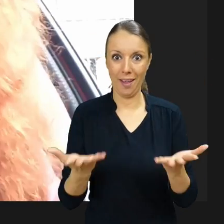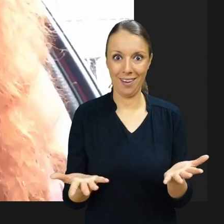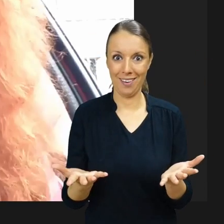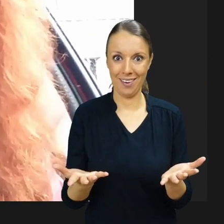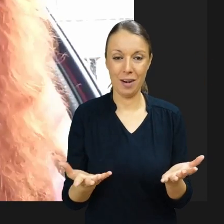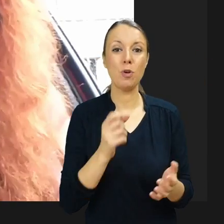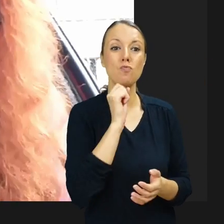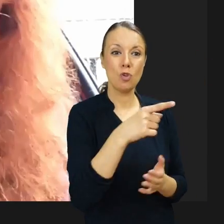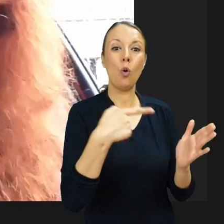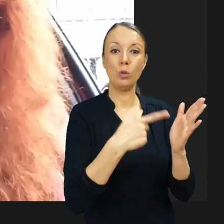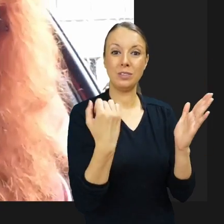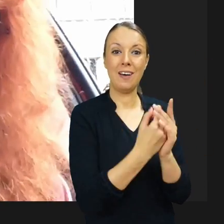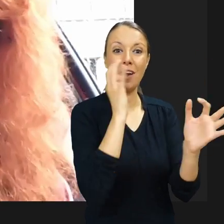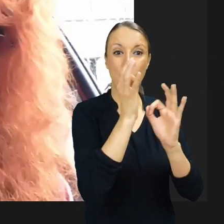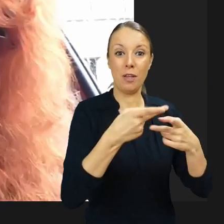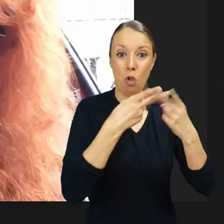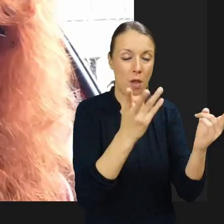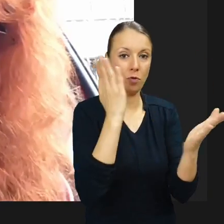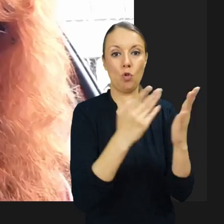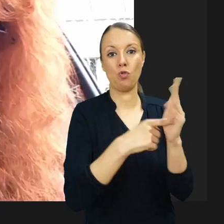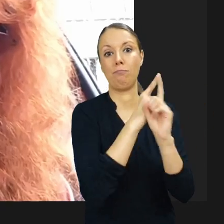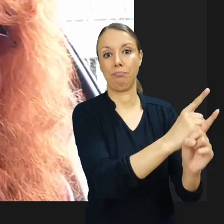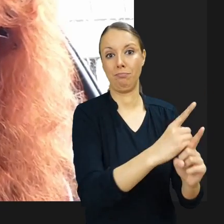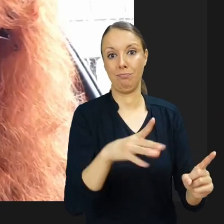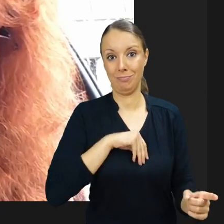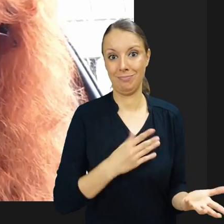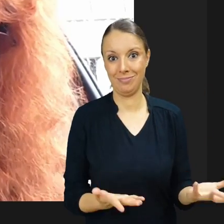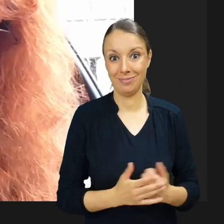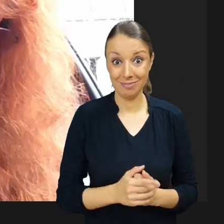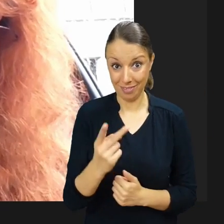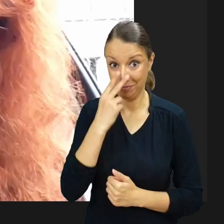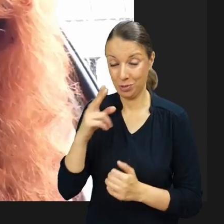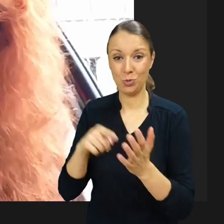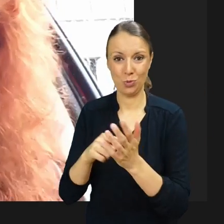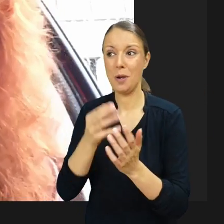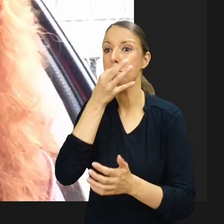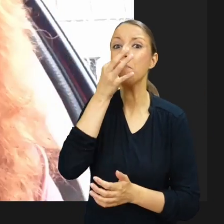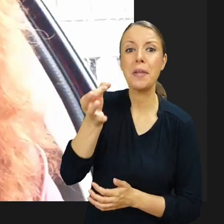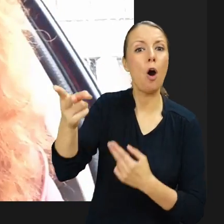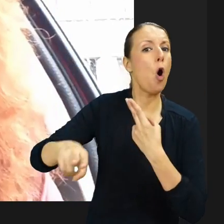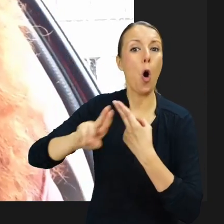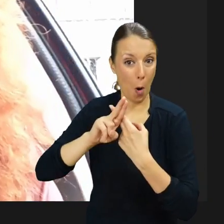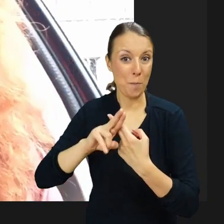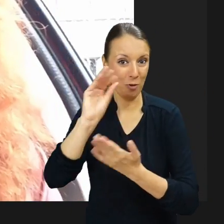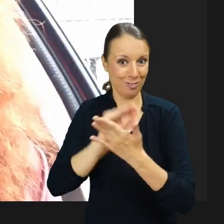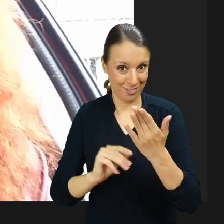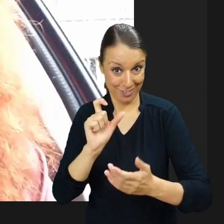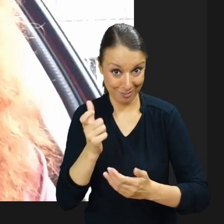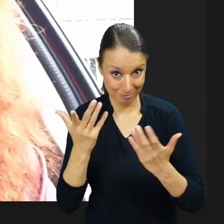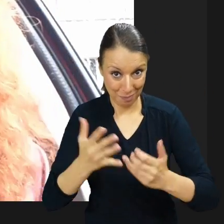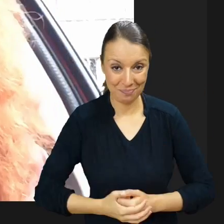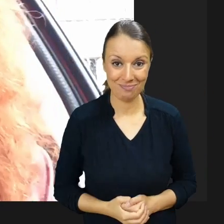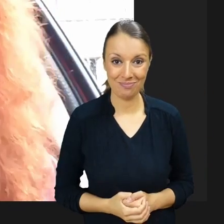ja mogę korzystać tylko z tej ustawy. I proszę bardzo, piszą mi tutaj w ten sposób, że